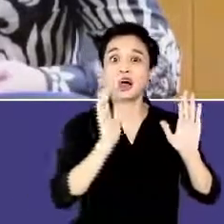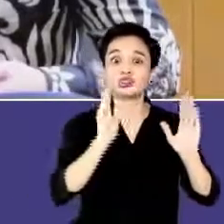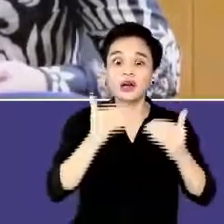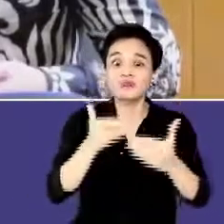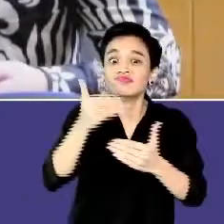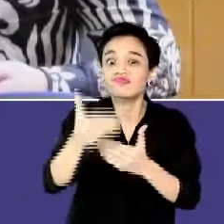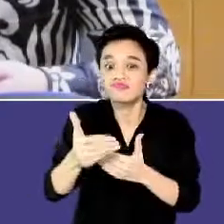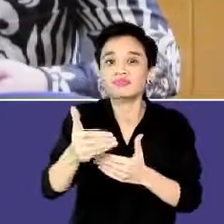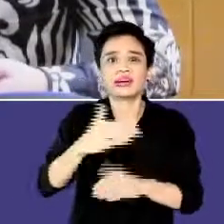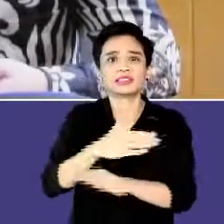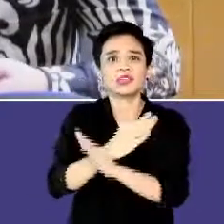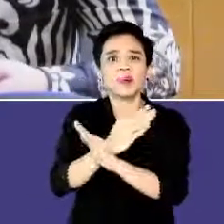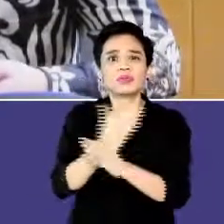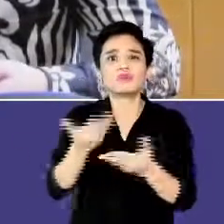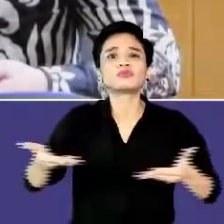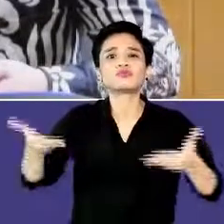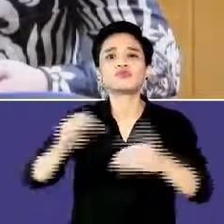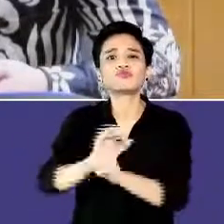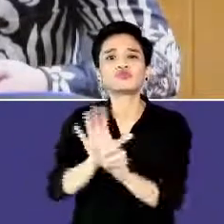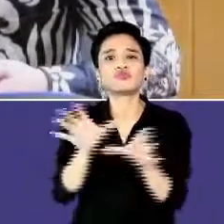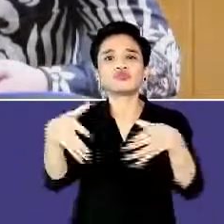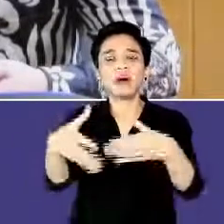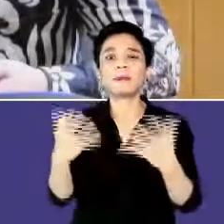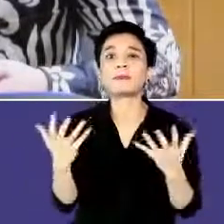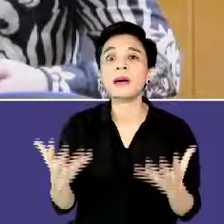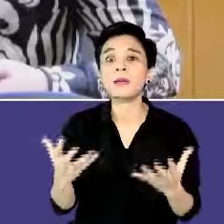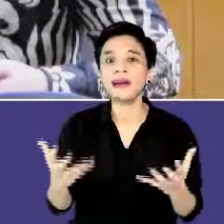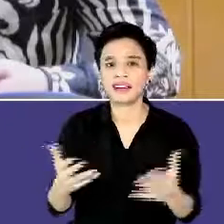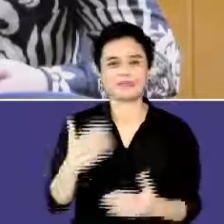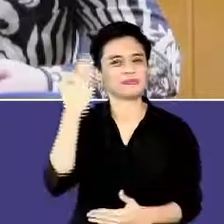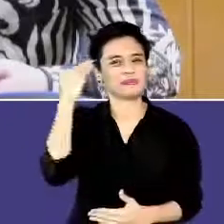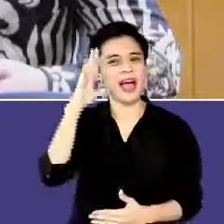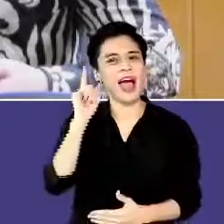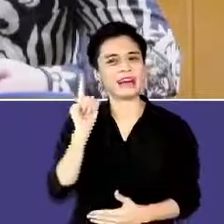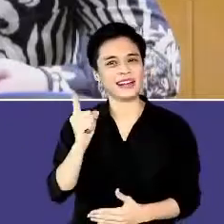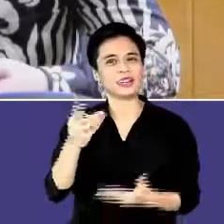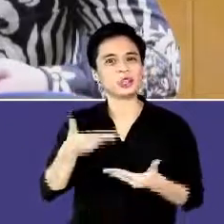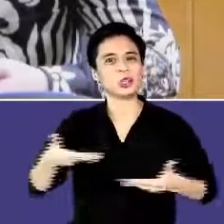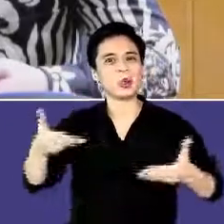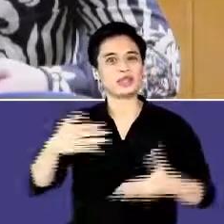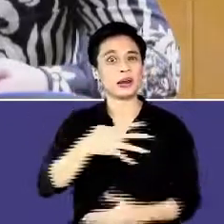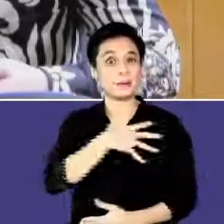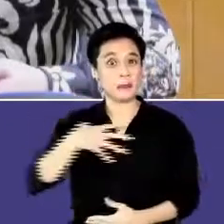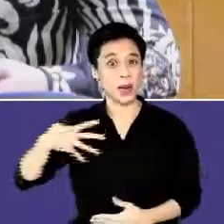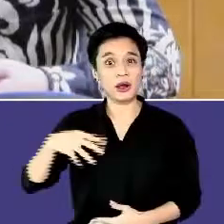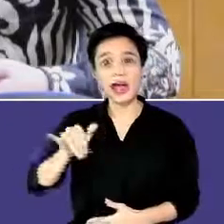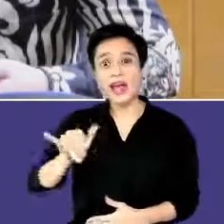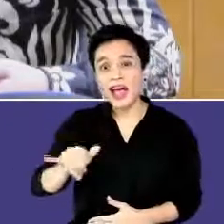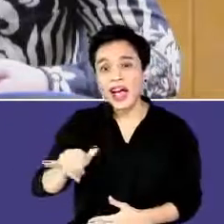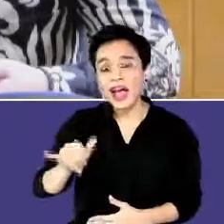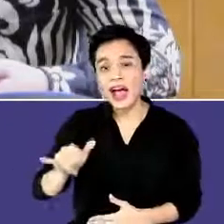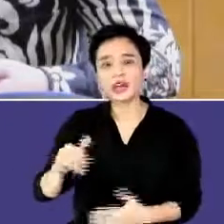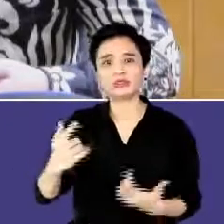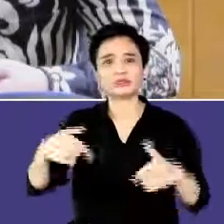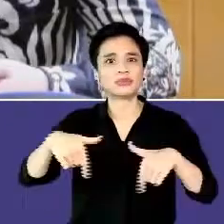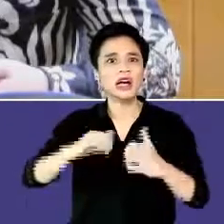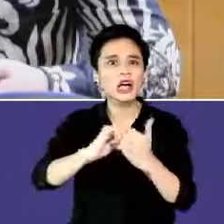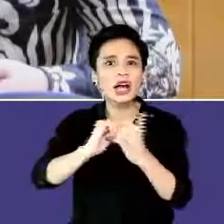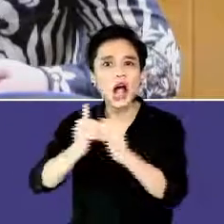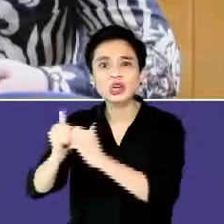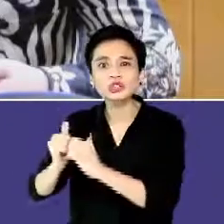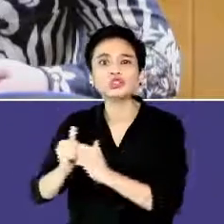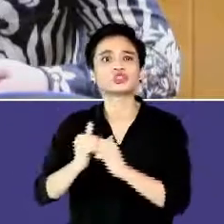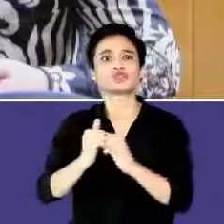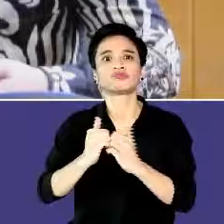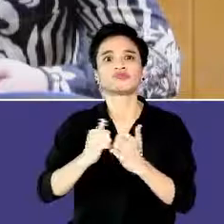ke Bangkalan Madura yang sempat melonjak kemarin dan hingga saat ini juga kasusnya saat ini dapat berjalan optimal hingga kasus dapat